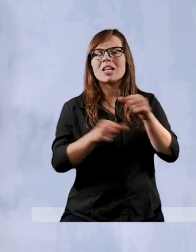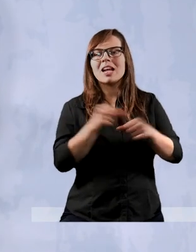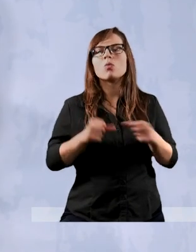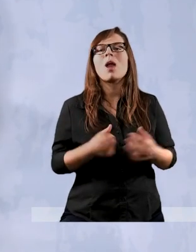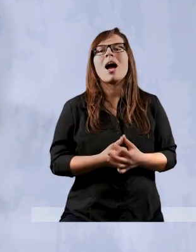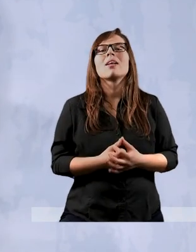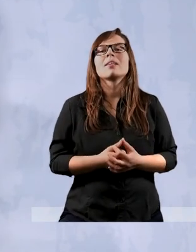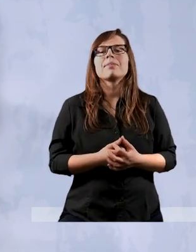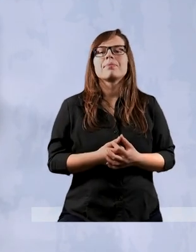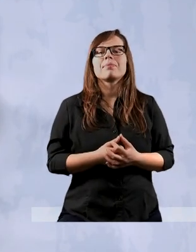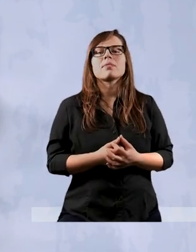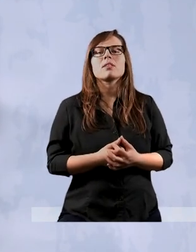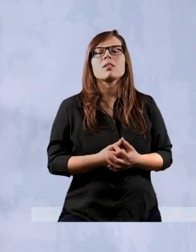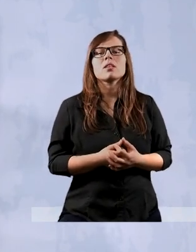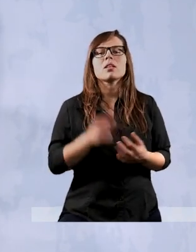lat